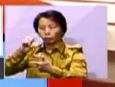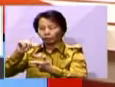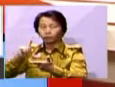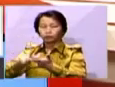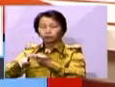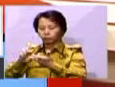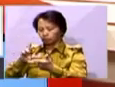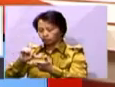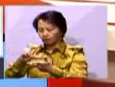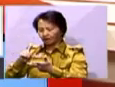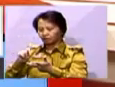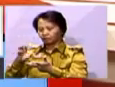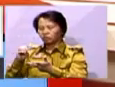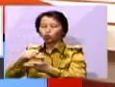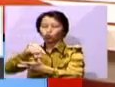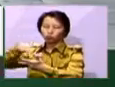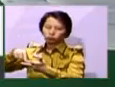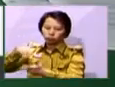dan Ratidong.